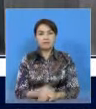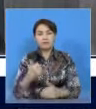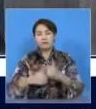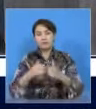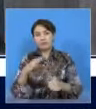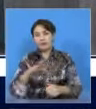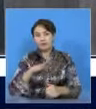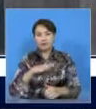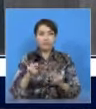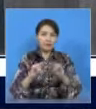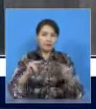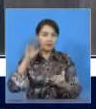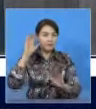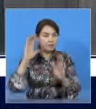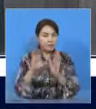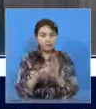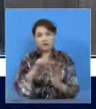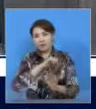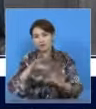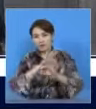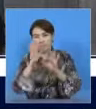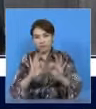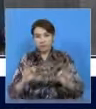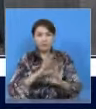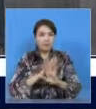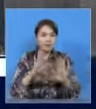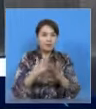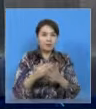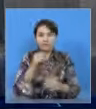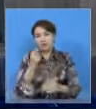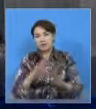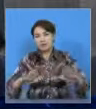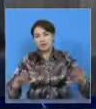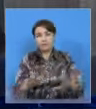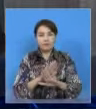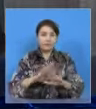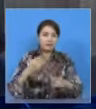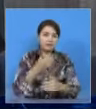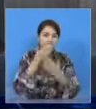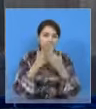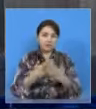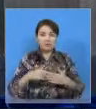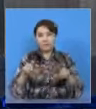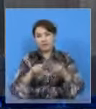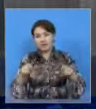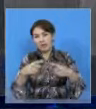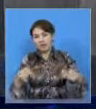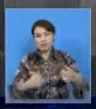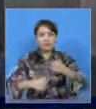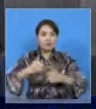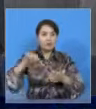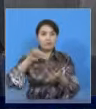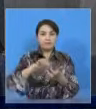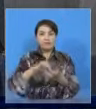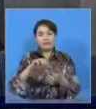байқаудың болатынын ұстаздарымнан естідім. Өзімнің әншілік өнерім болмаса да, кішкентайымнан өлең айтқанды жақсы көремін. Мектепте басқа да конкурстарға